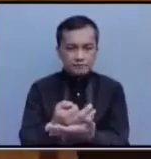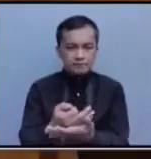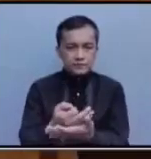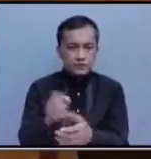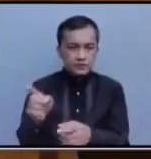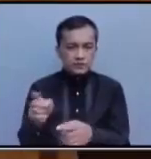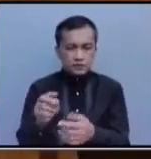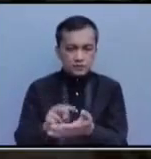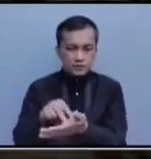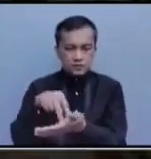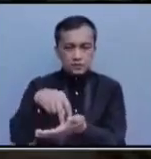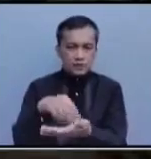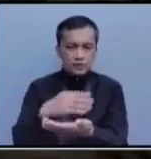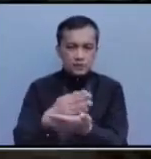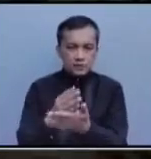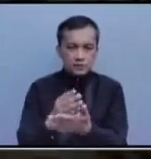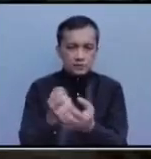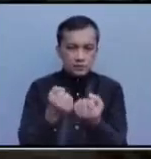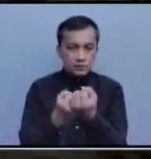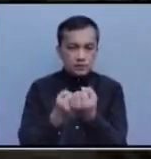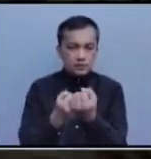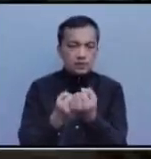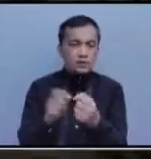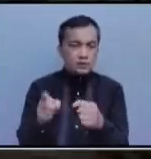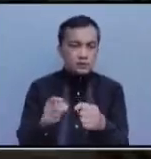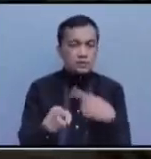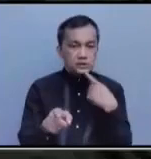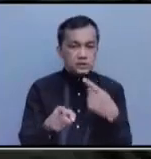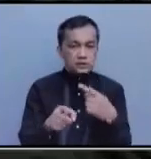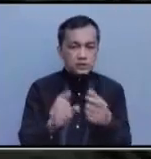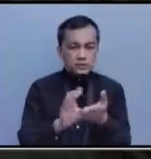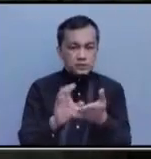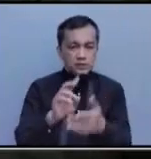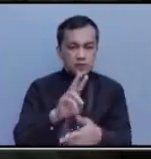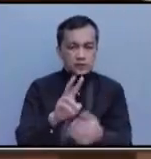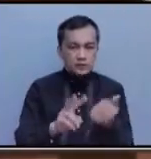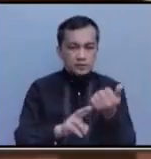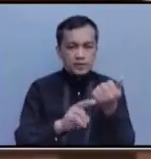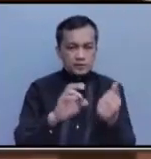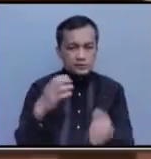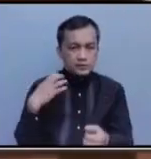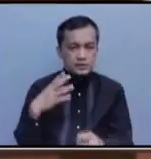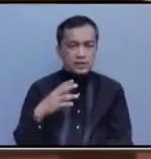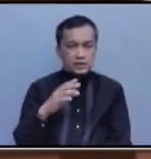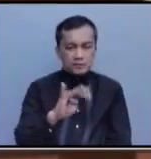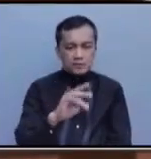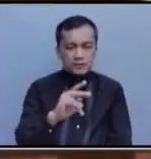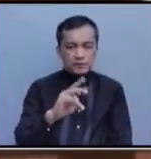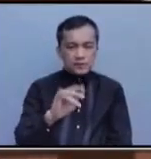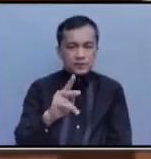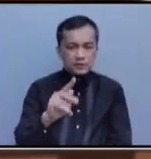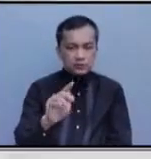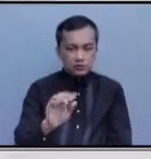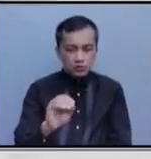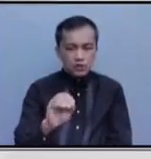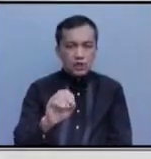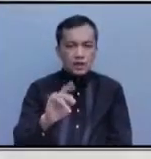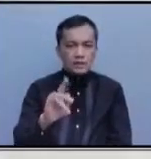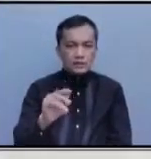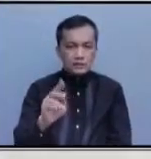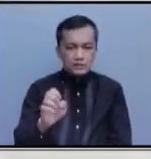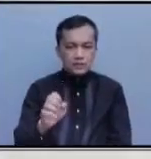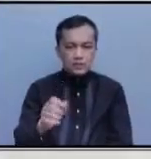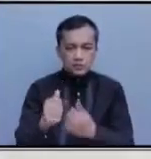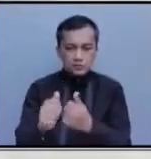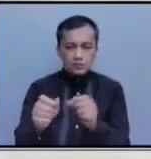ang budget sponsor ng ahensya na si Appropriations Vice Chair Bienvenido Abante na sumusunod ang opisina sa mga itinakdang hakbang